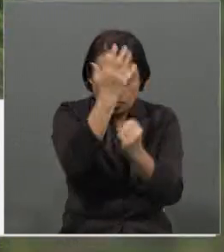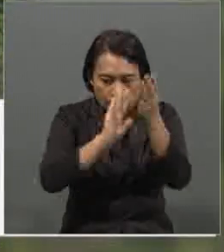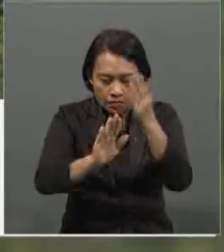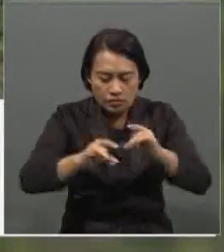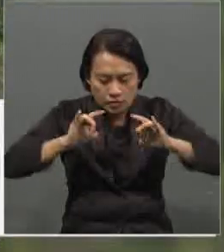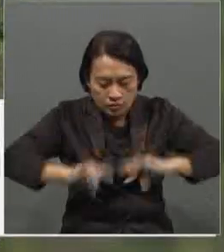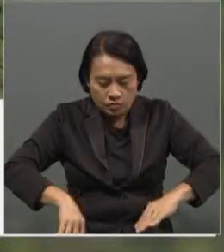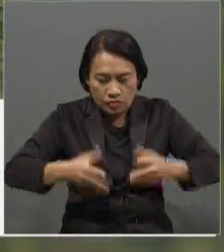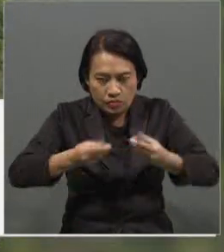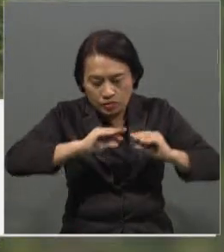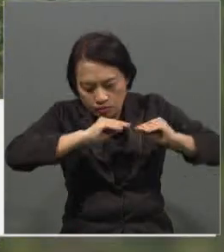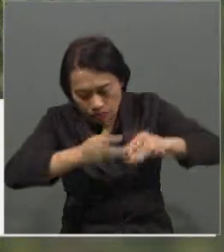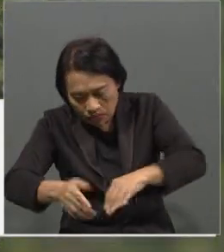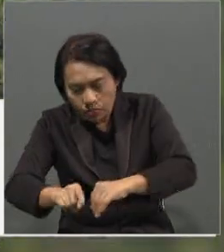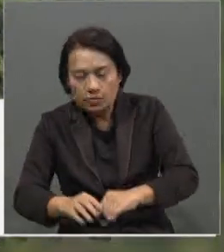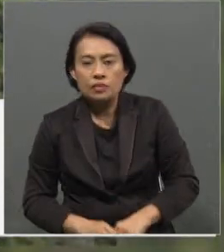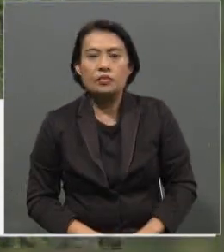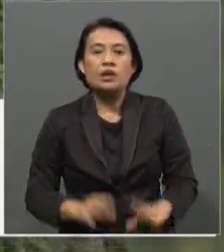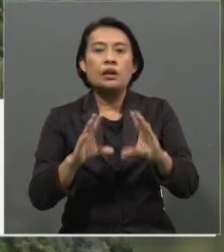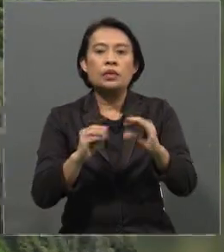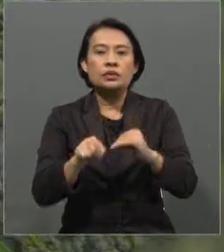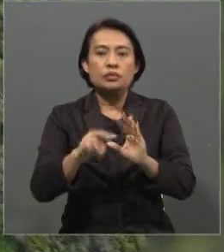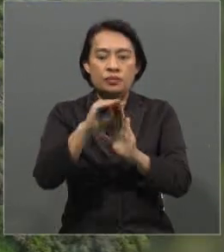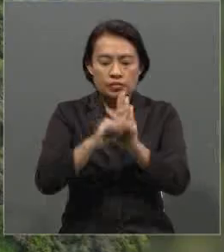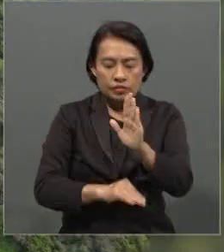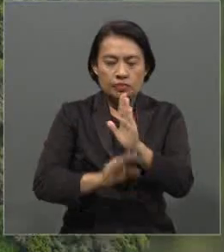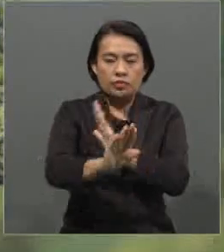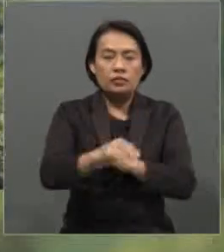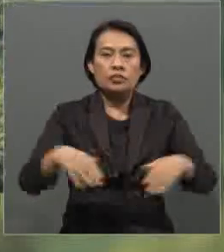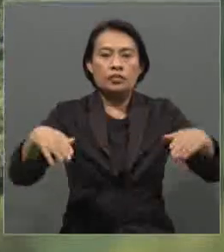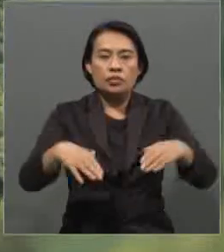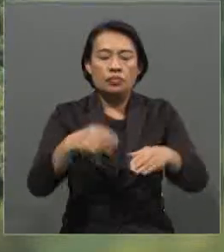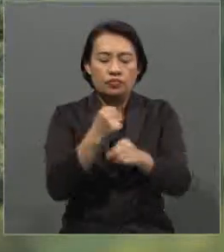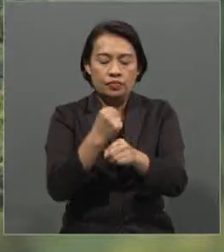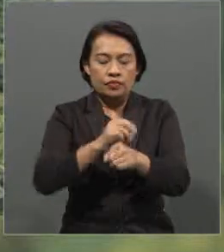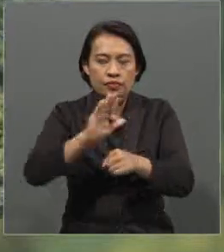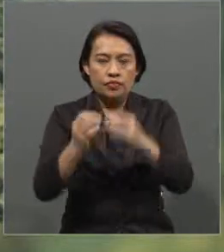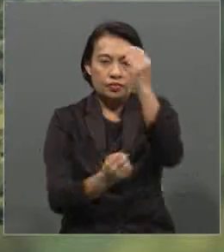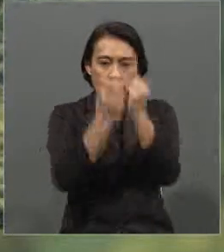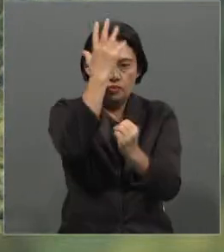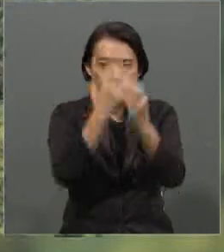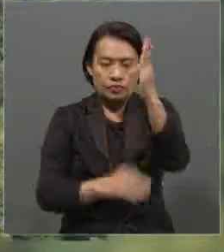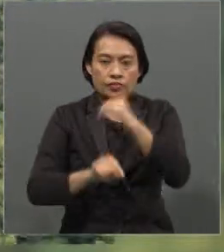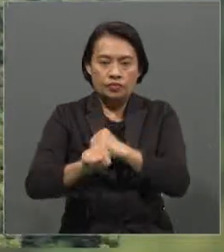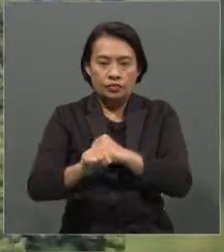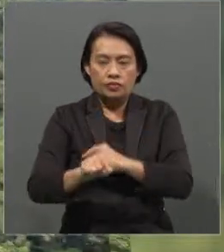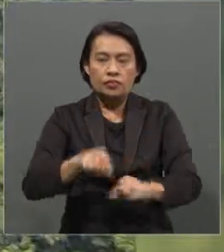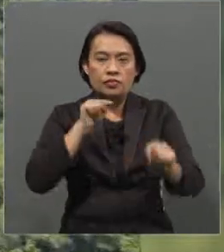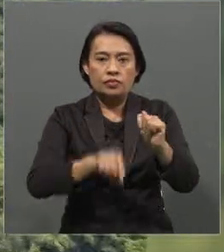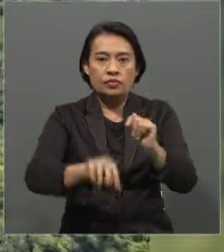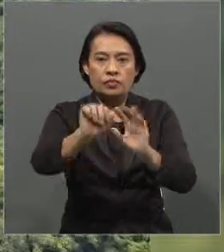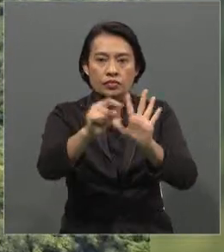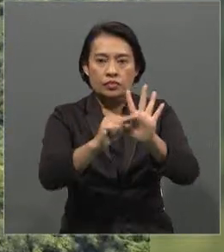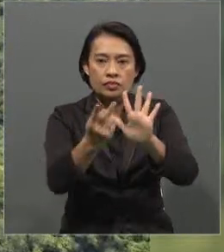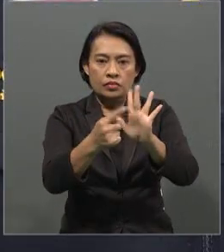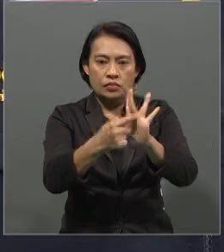โคนถล่มจากนั้นก็ได้เรียกประชุมนโยบายหน่วยงานในสังกัดนะที่อุทยานแห่งชาติสิรินาถที่ตำบลสาคูอำเภอ